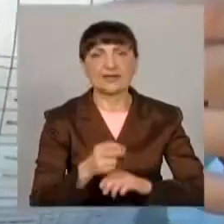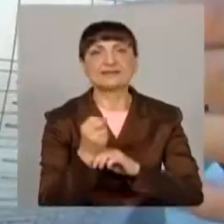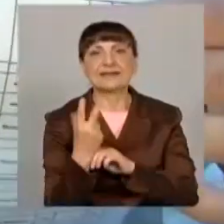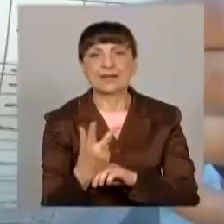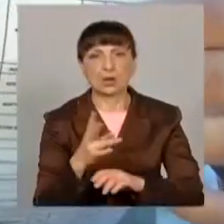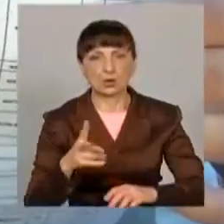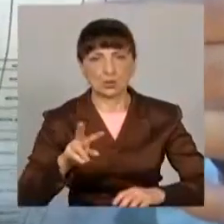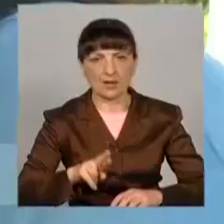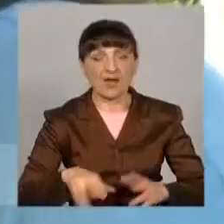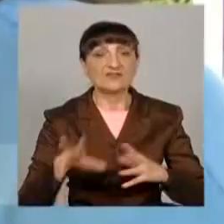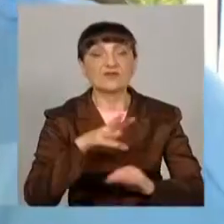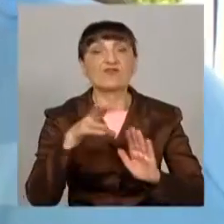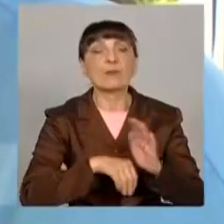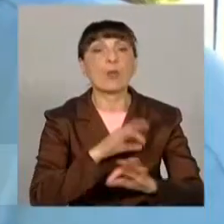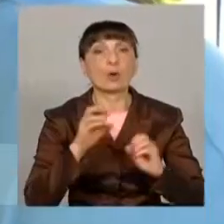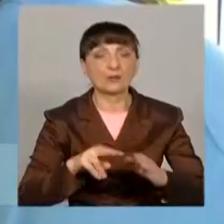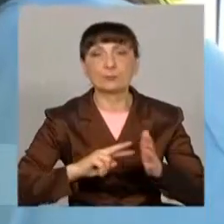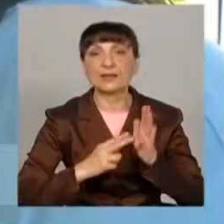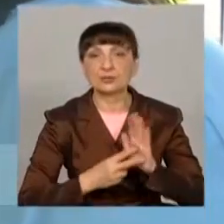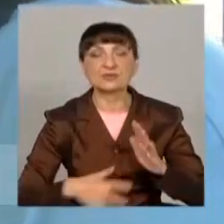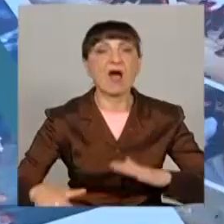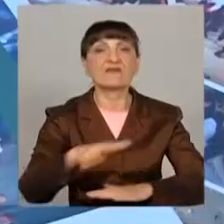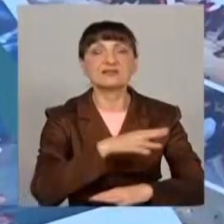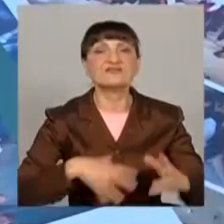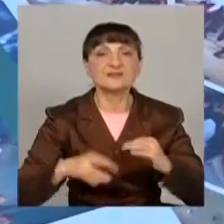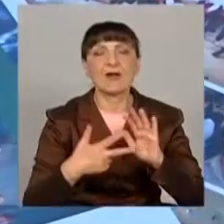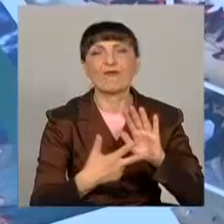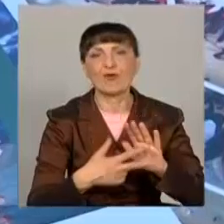13 июня. Всего в рамках проекта планируется охватить все